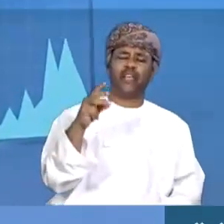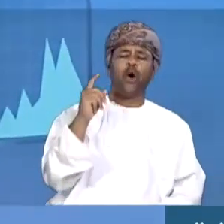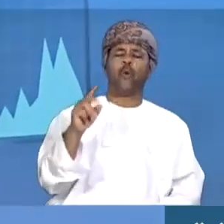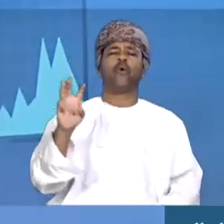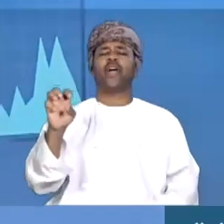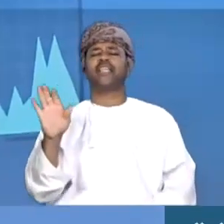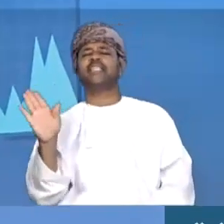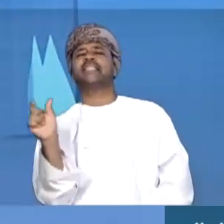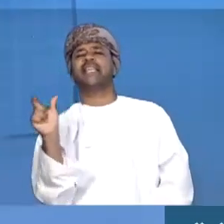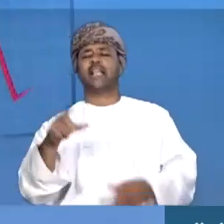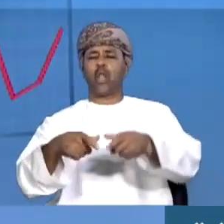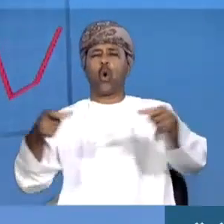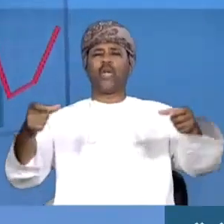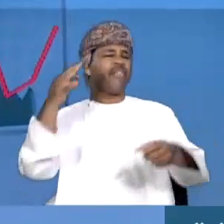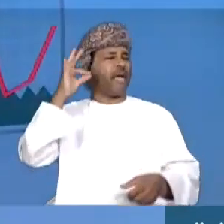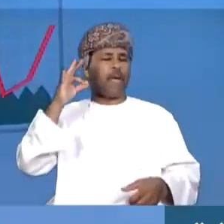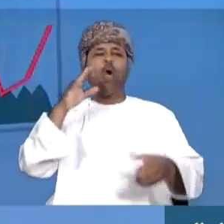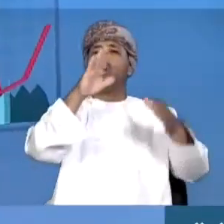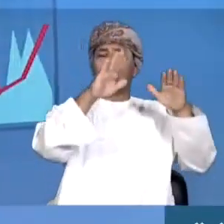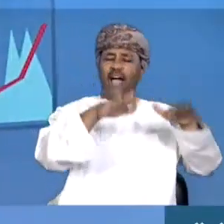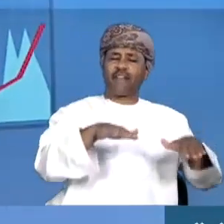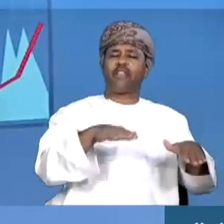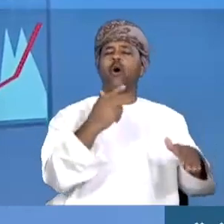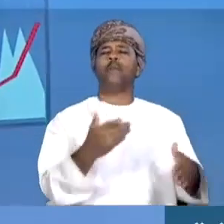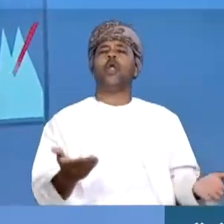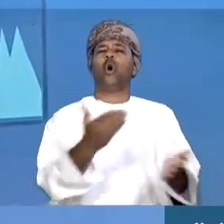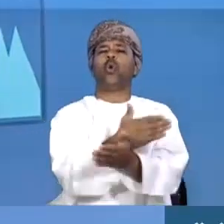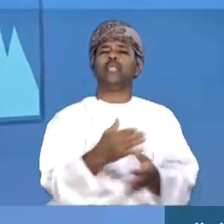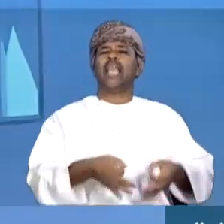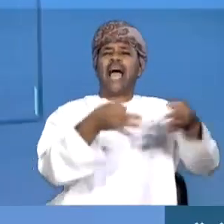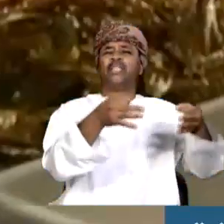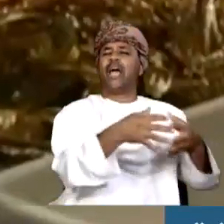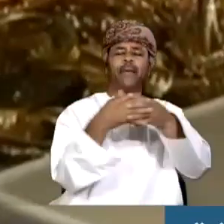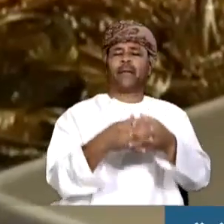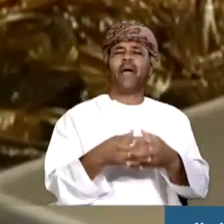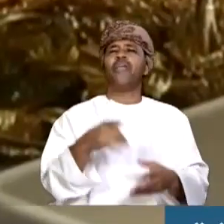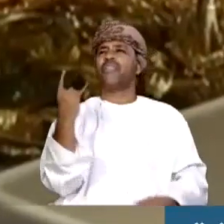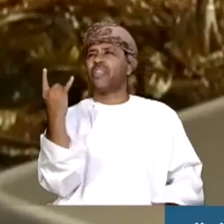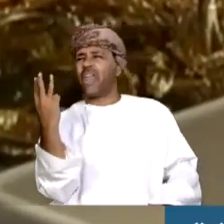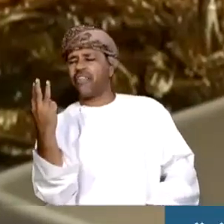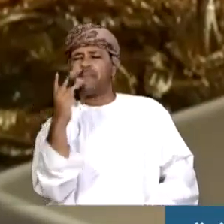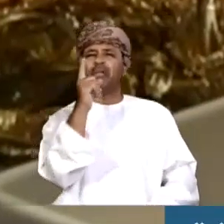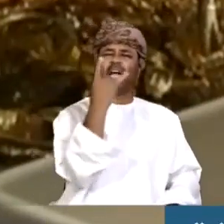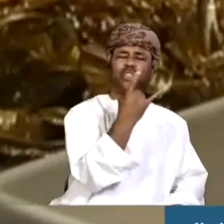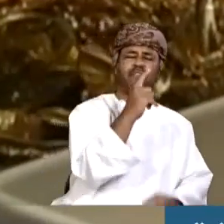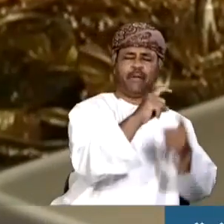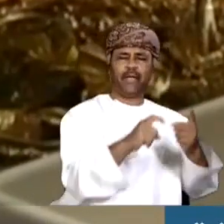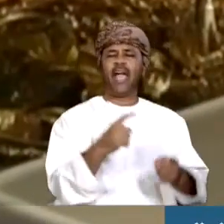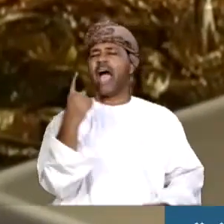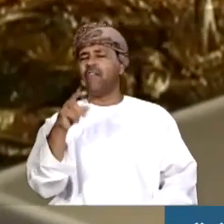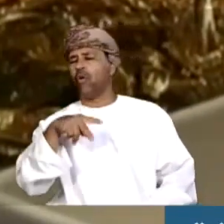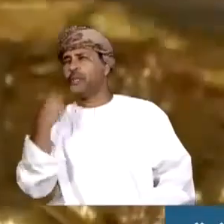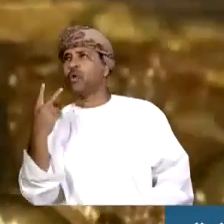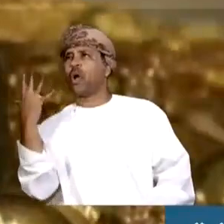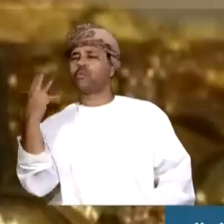1232.30 دولارا للأوقية. وانخفض الذهب في العقود الأمريكية الآجلة 0.3% ليسجل